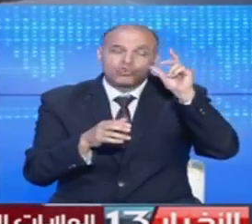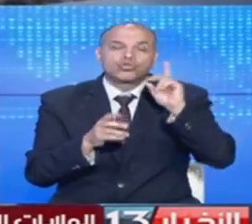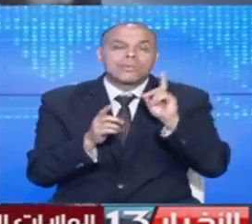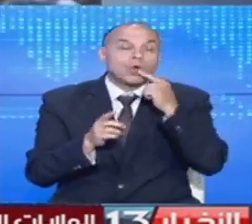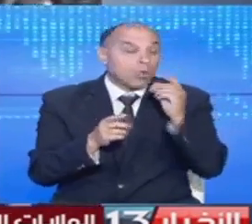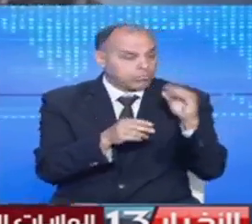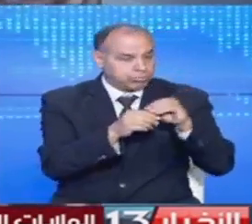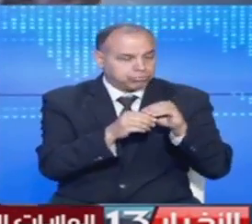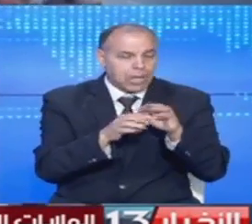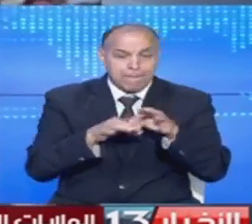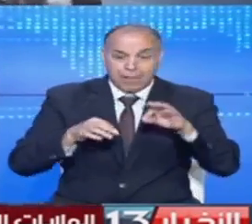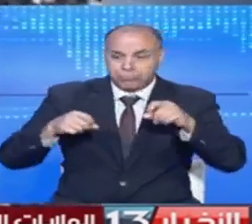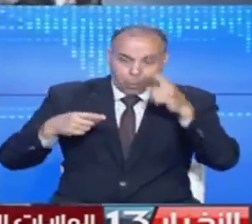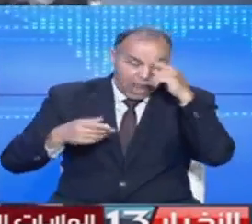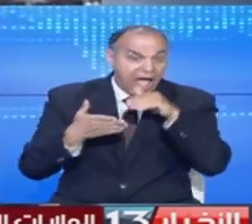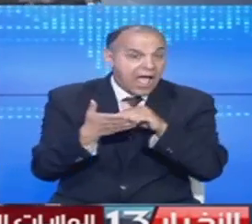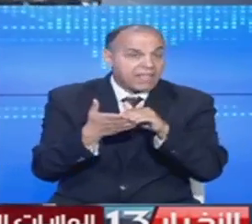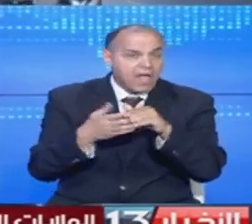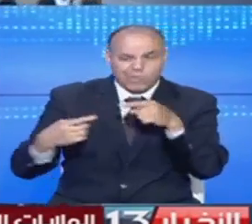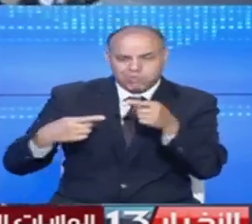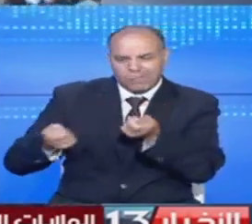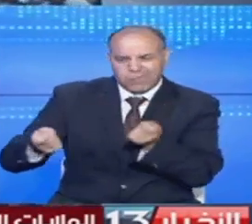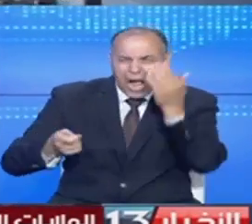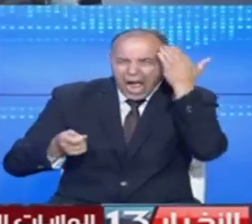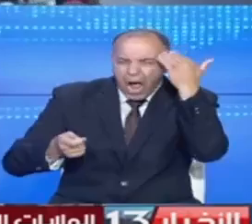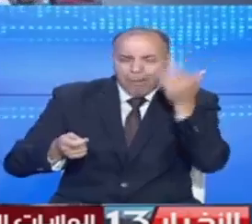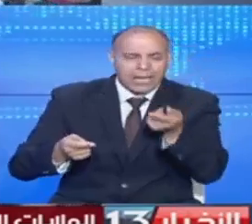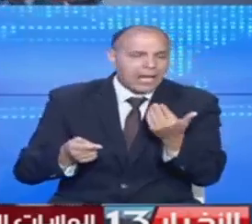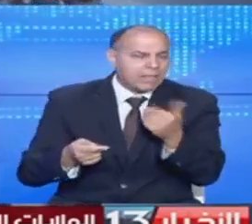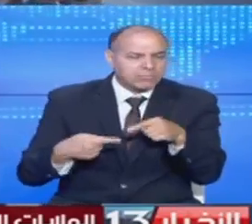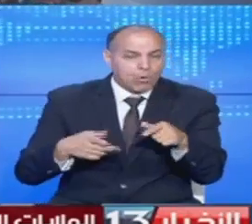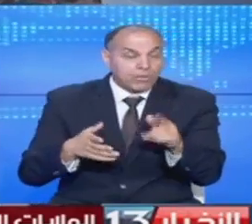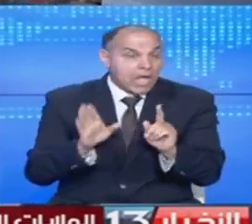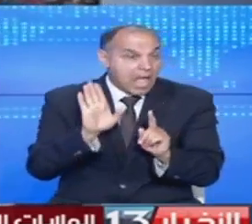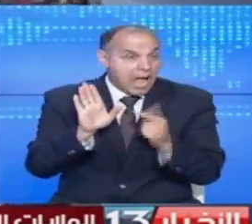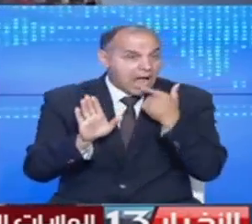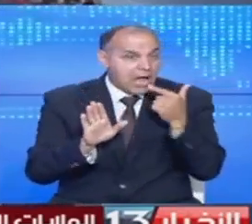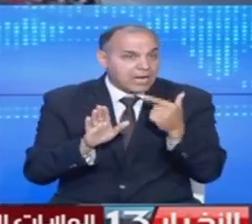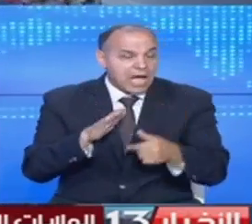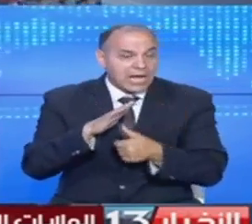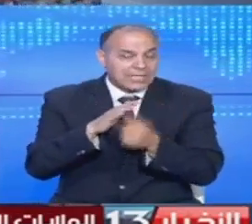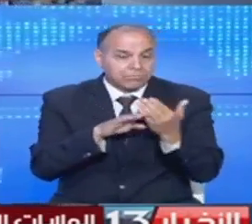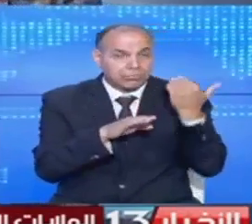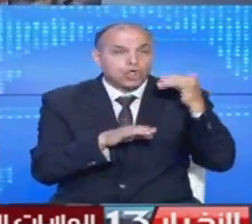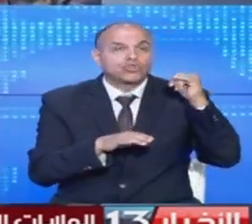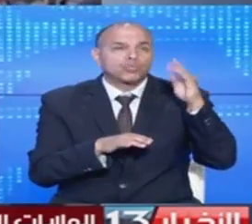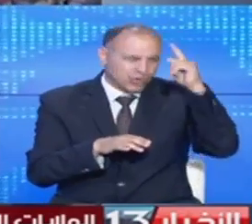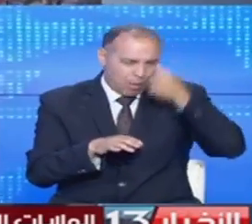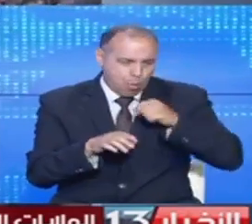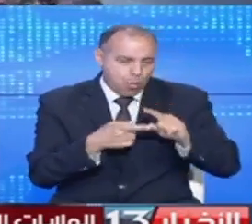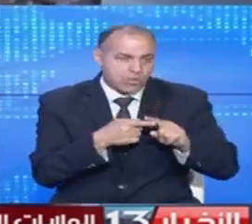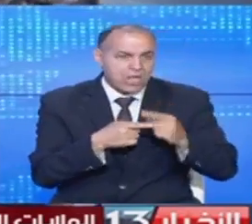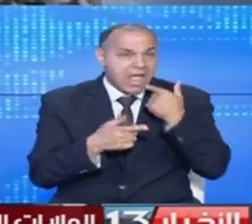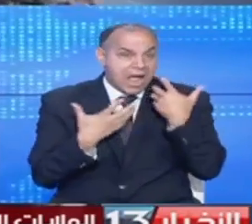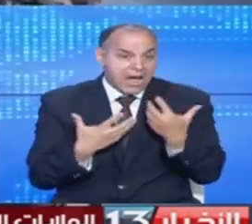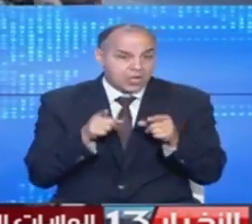البلاد إلى ساحة معركة تملأها أحقاد قديمة ومخاوف جديدة. في الأثناء صرح الرئيس الأسبق جورج بوش الابن بأنه